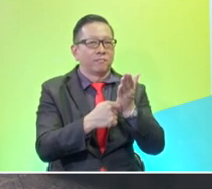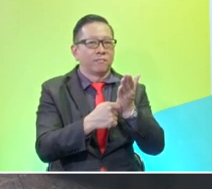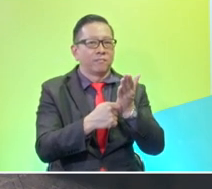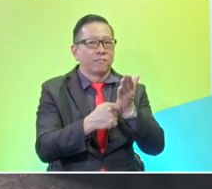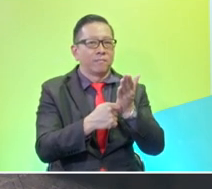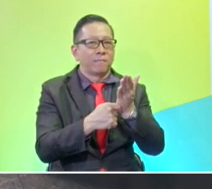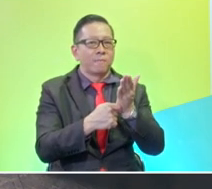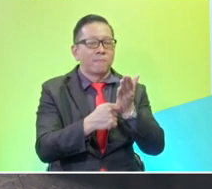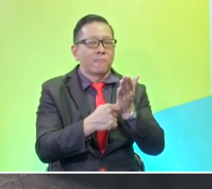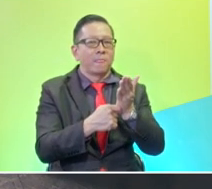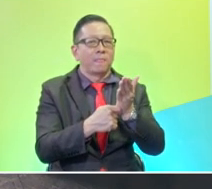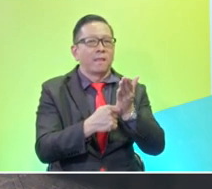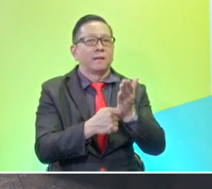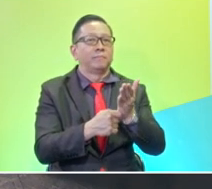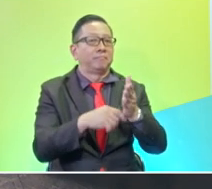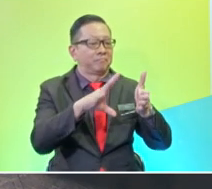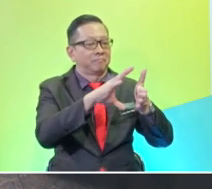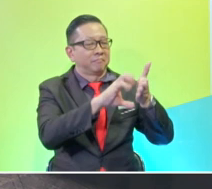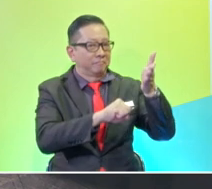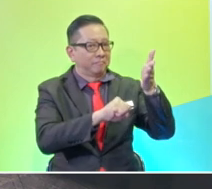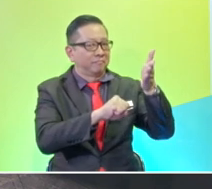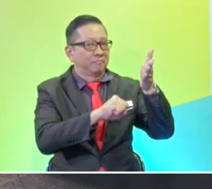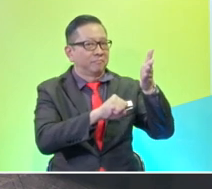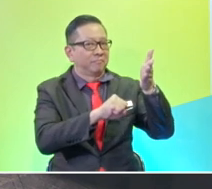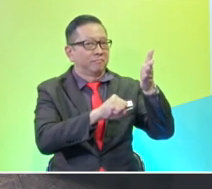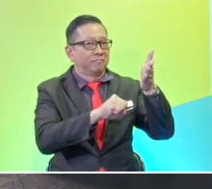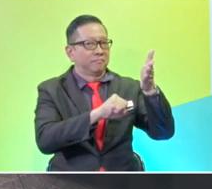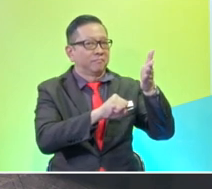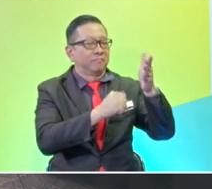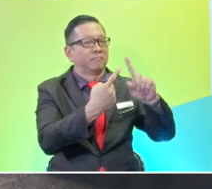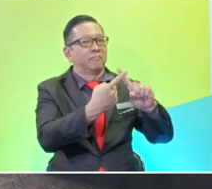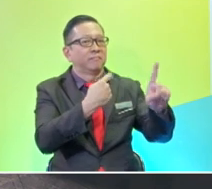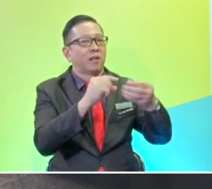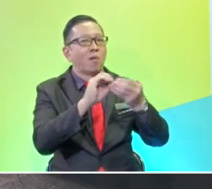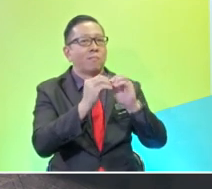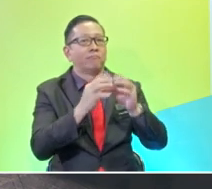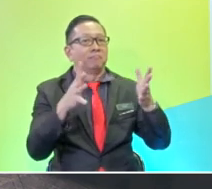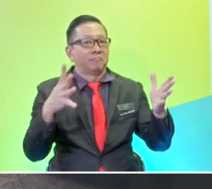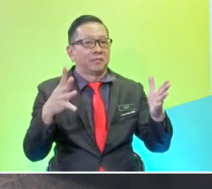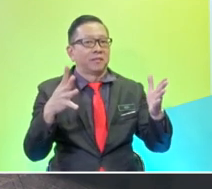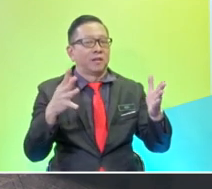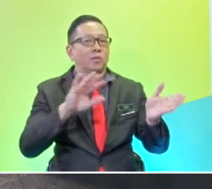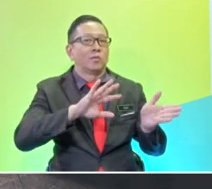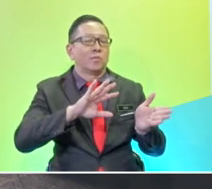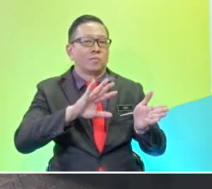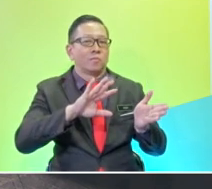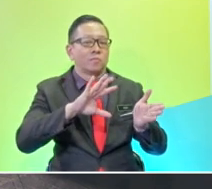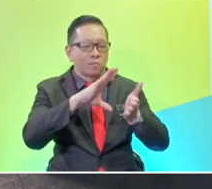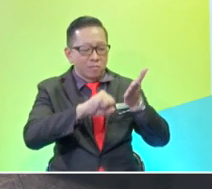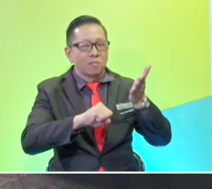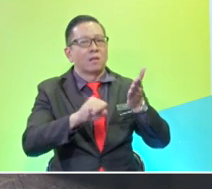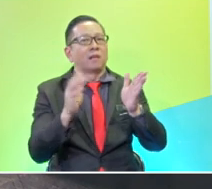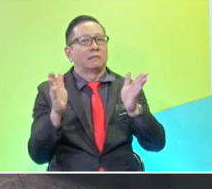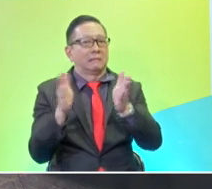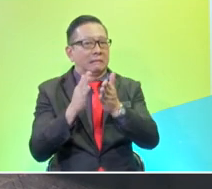kebiasaannya atau Lani kita tolak daripada numbuh yang besar kita tolak numbuh yang yang kecil itu yang